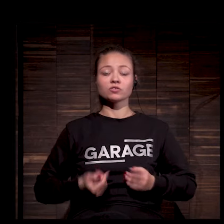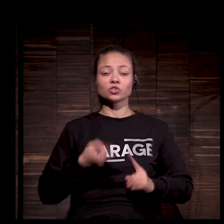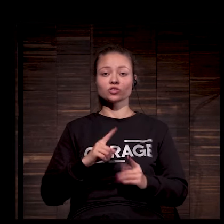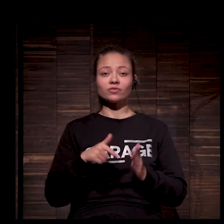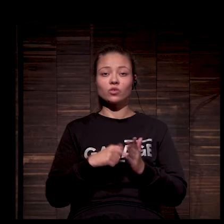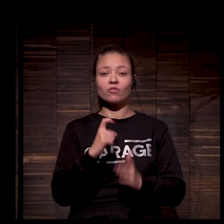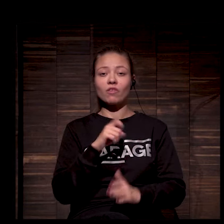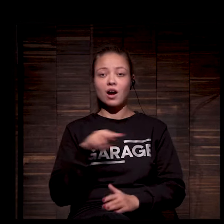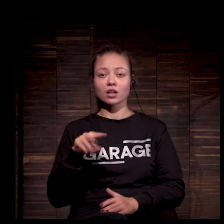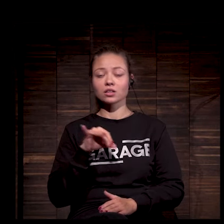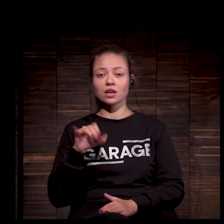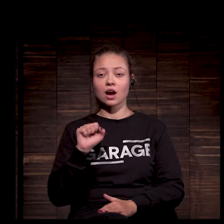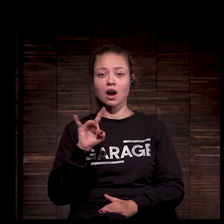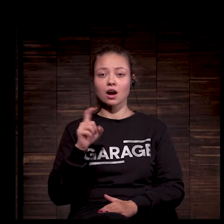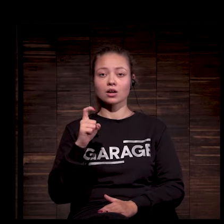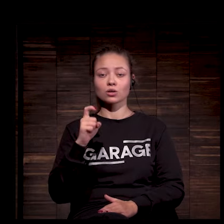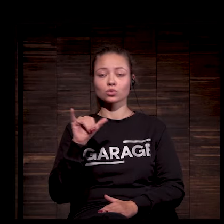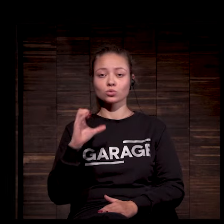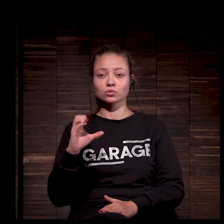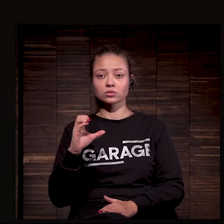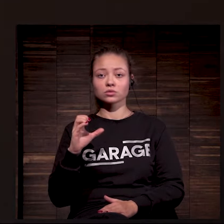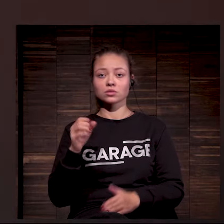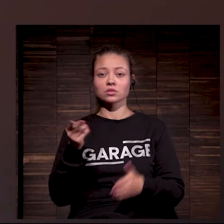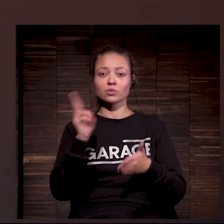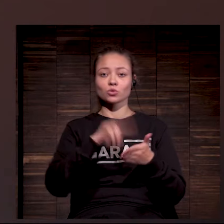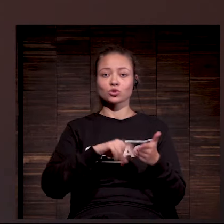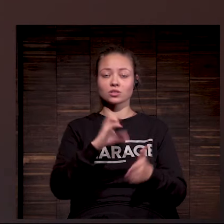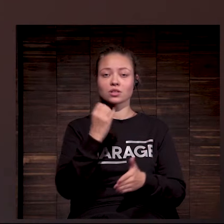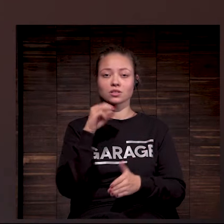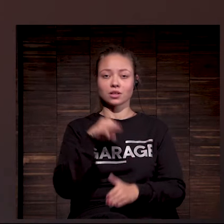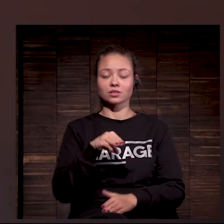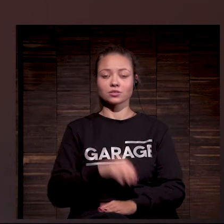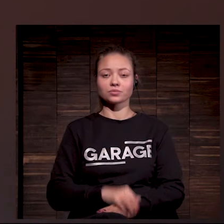и арусе запишитесь на сайте